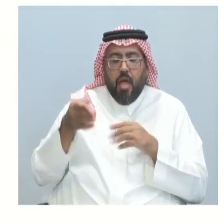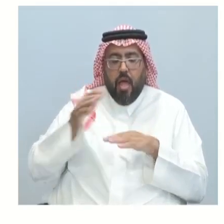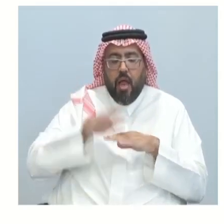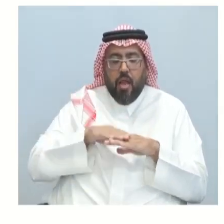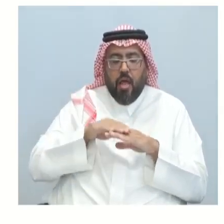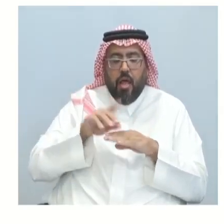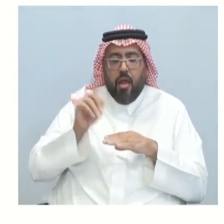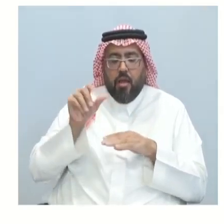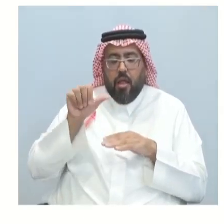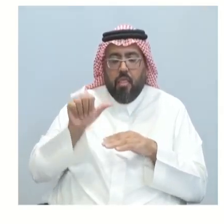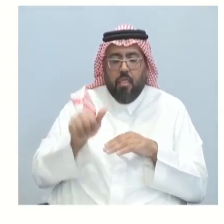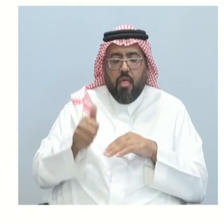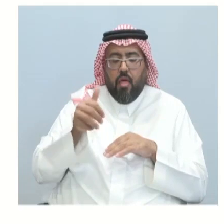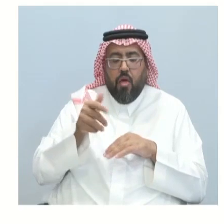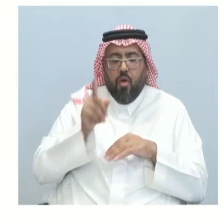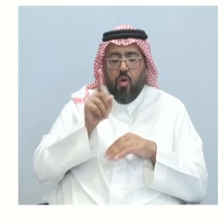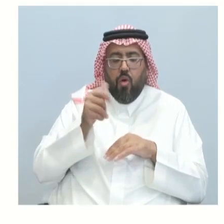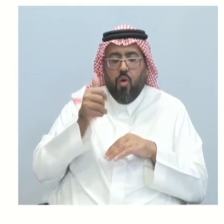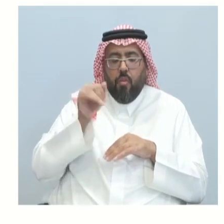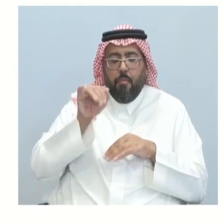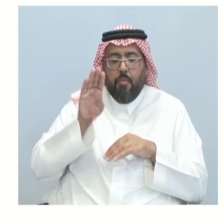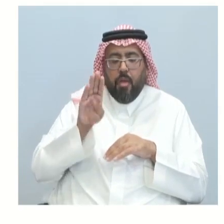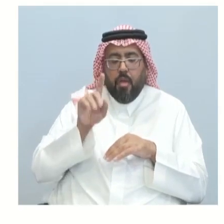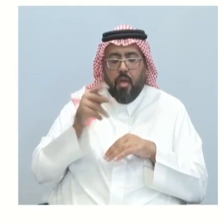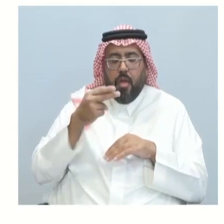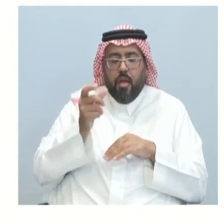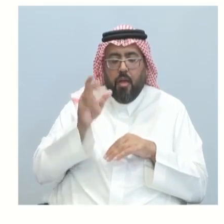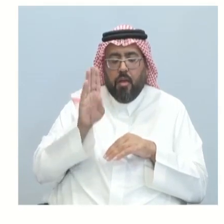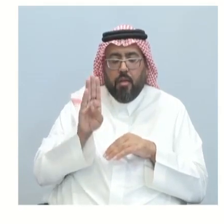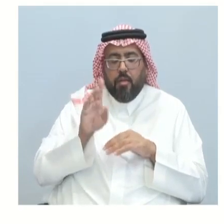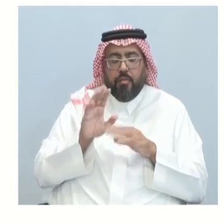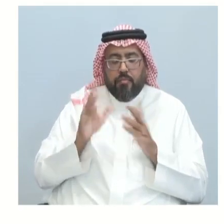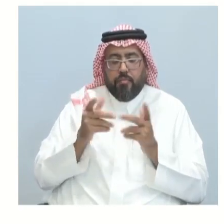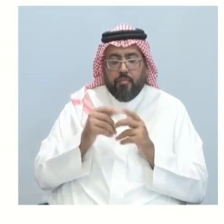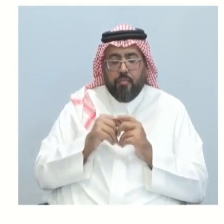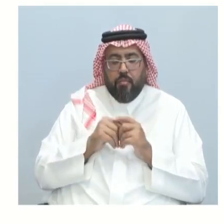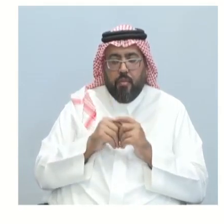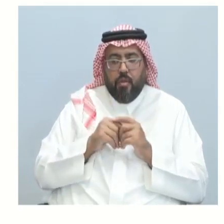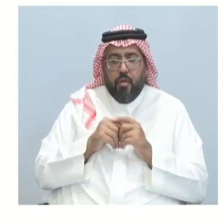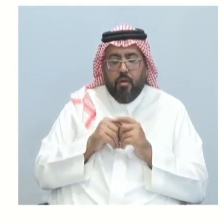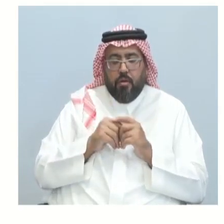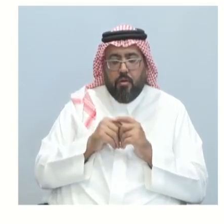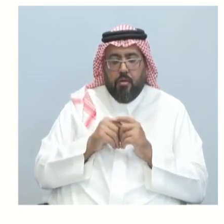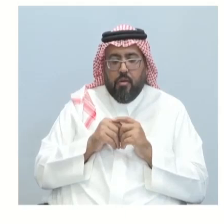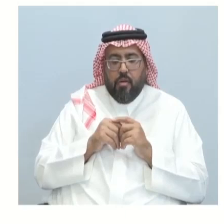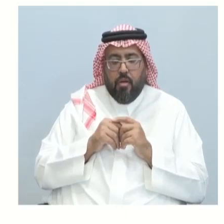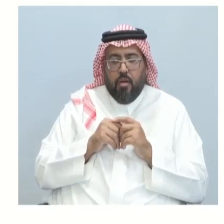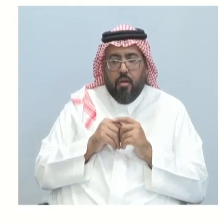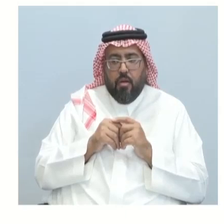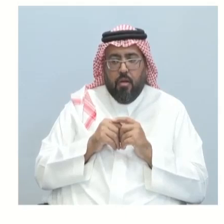امك عنك نعم العلامات هناك علامات فما هذه